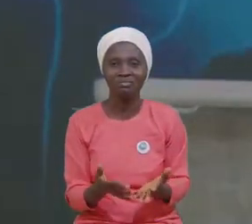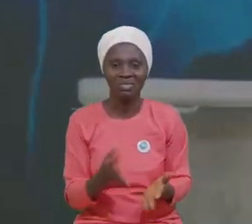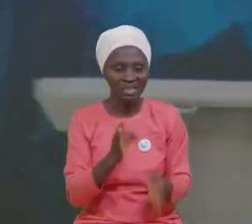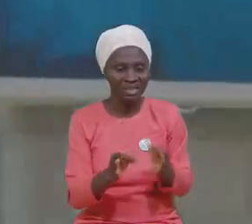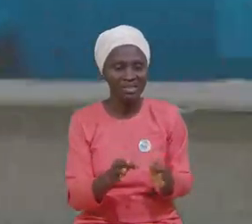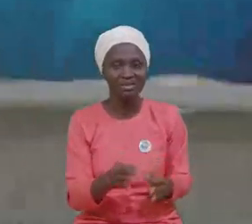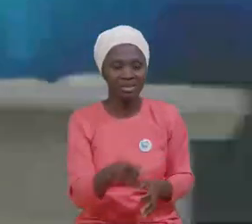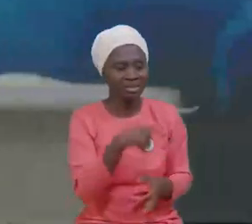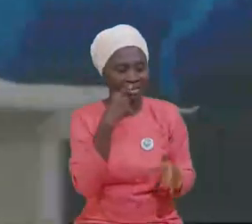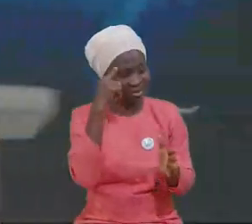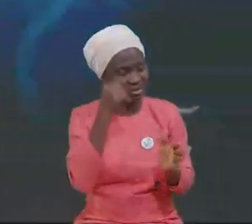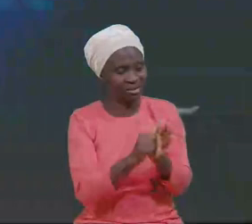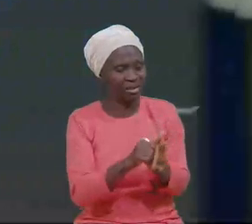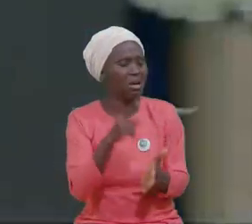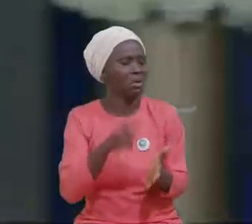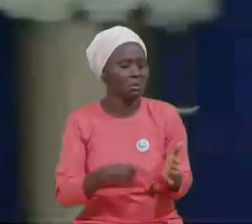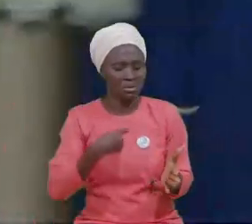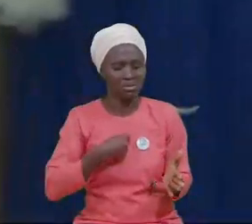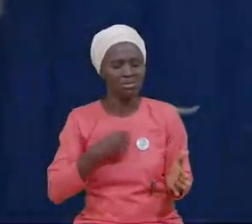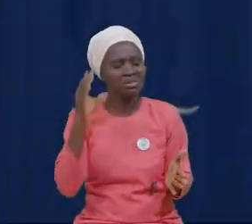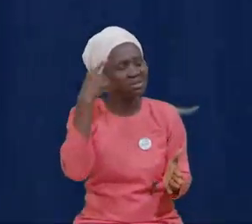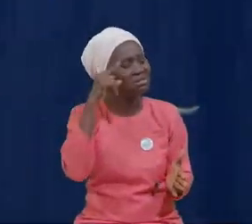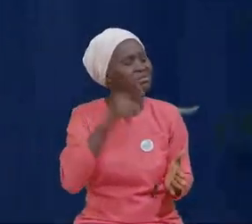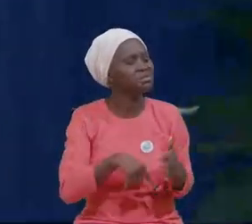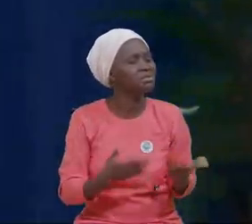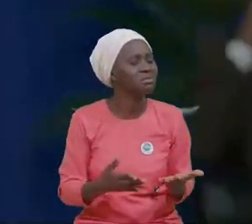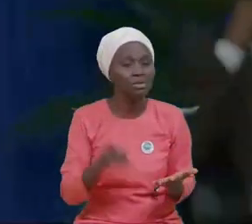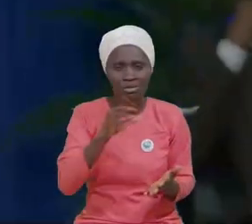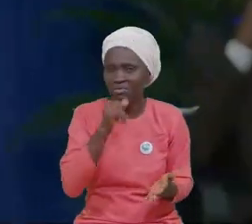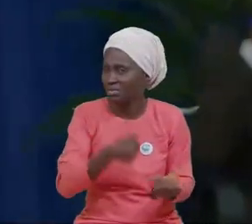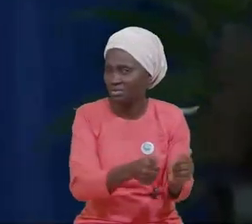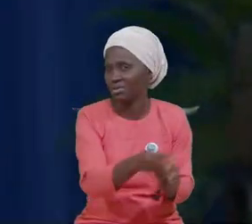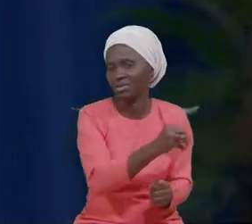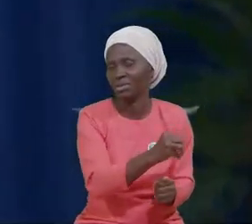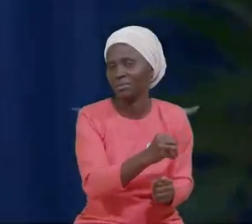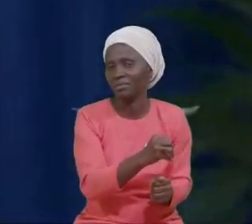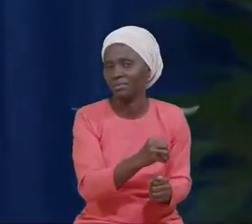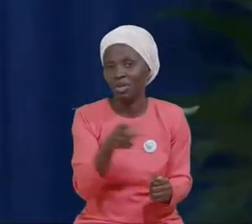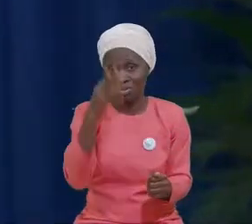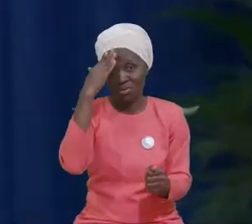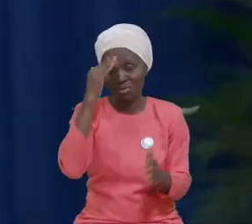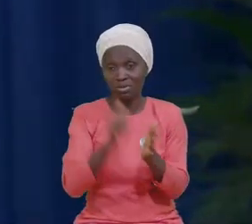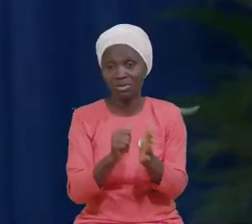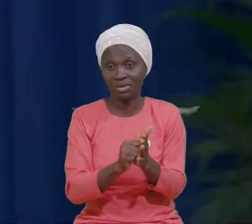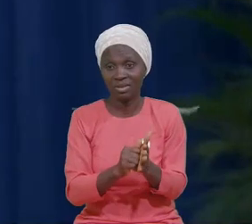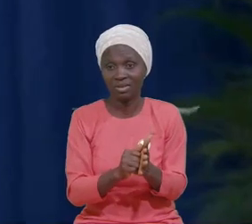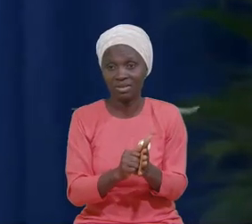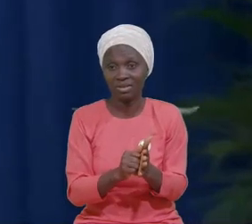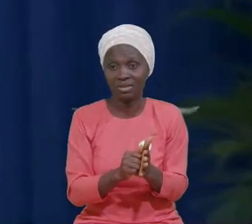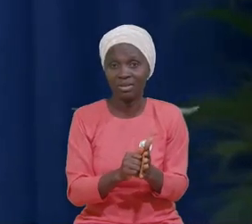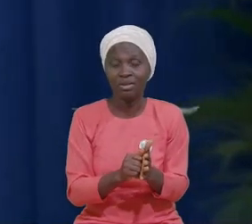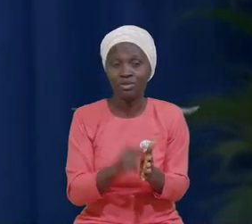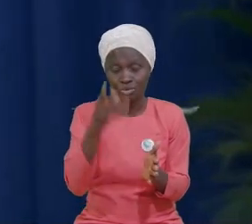Et ils se demandent, qu'est-ce que je cherche encore? Ah, j'ai déjà tout, hein, ce que je voulais dans la vie. Ils ne poursuivent, tu ne suis pas ces gens-là. Tu connais